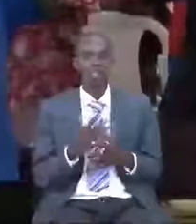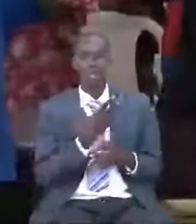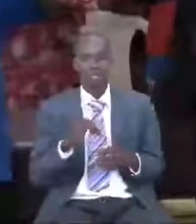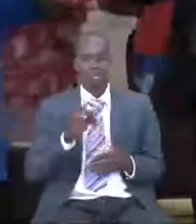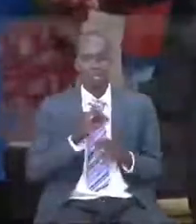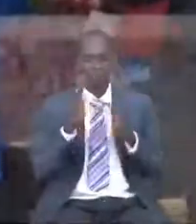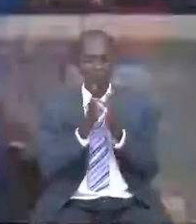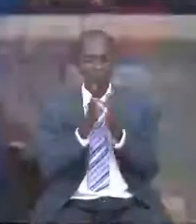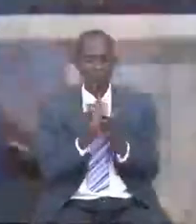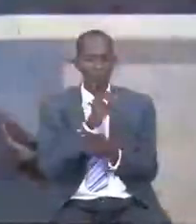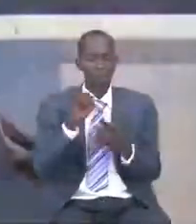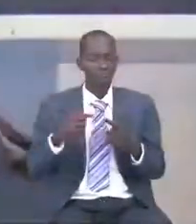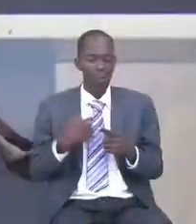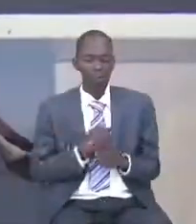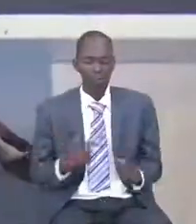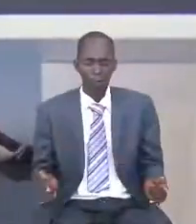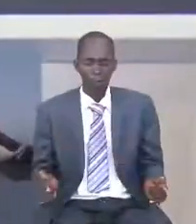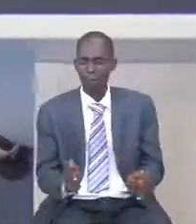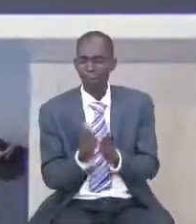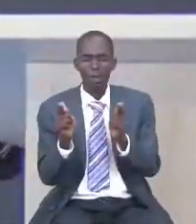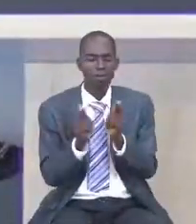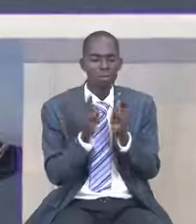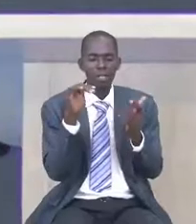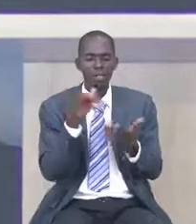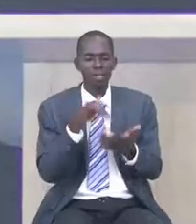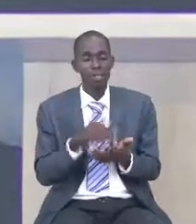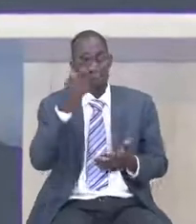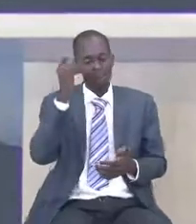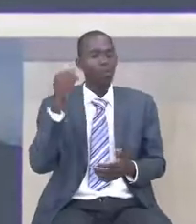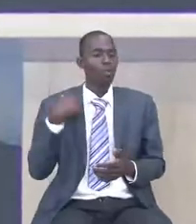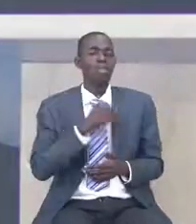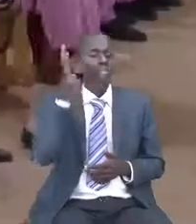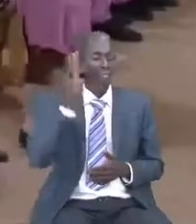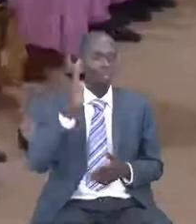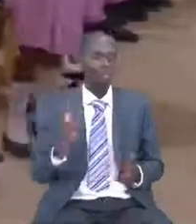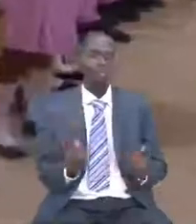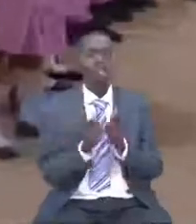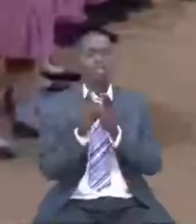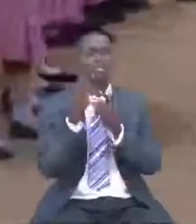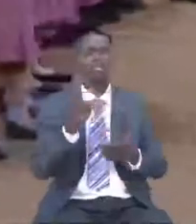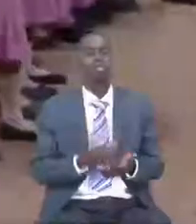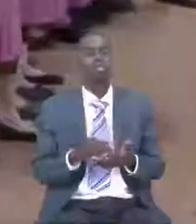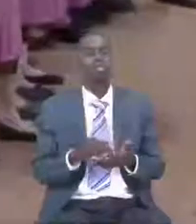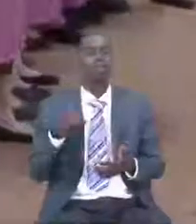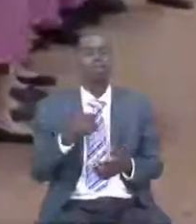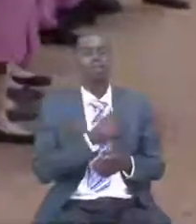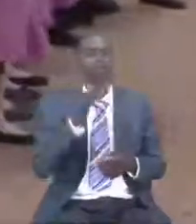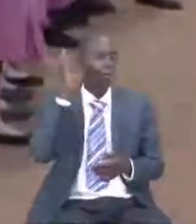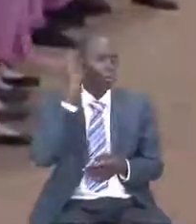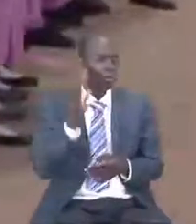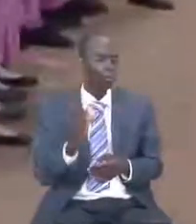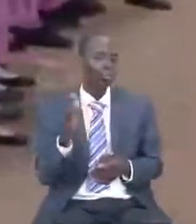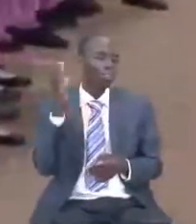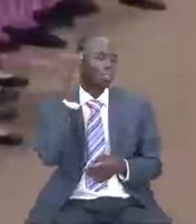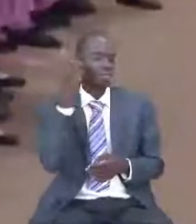de Jésus. Et je prie, quand nous nous rencontrerons encore, parce que nous nous rencontrerons